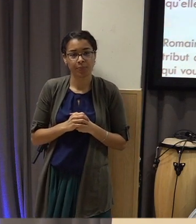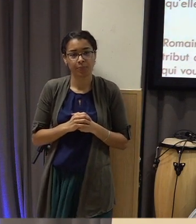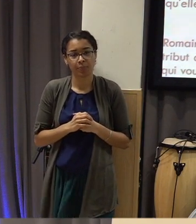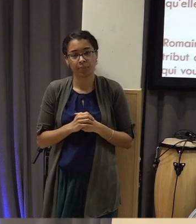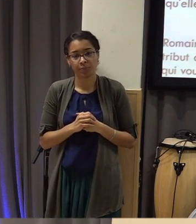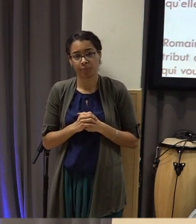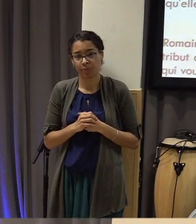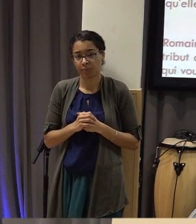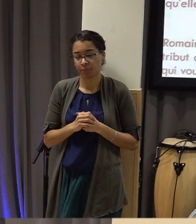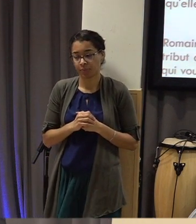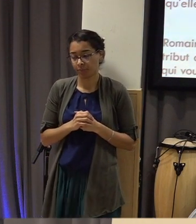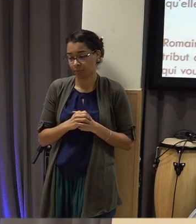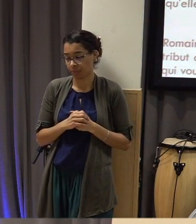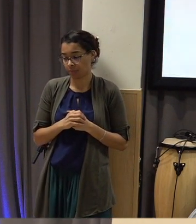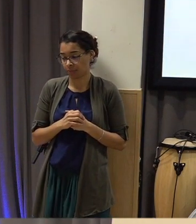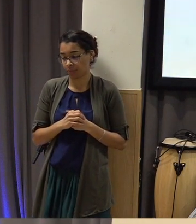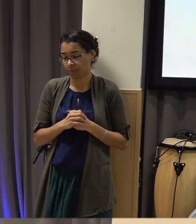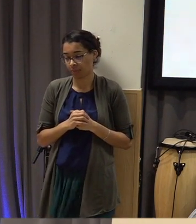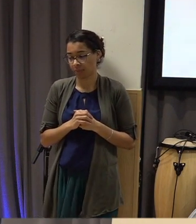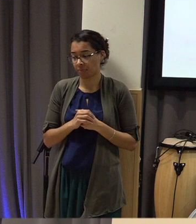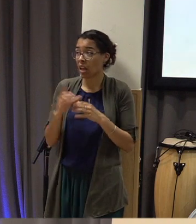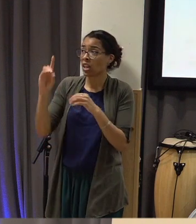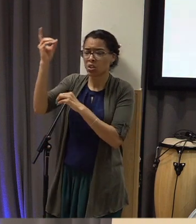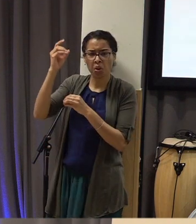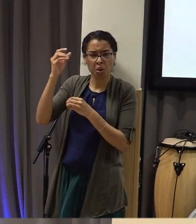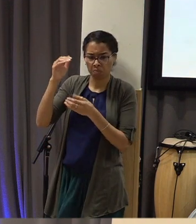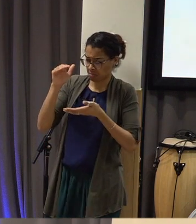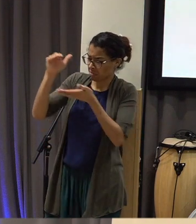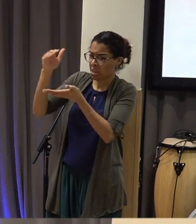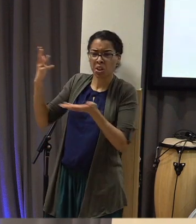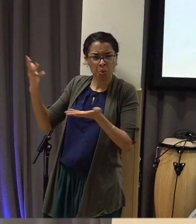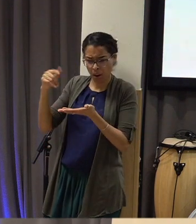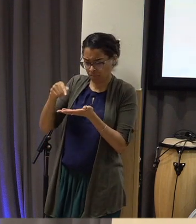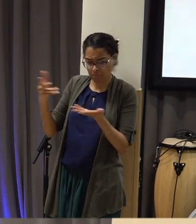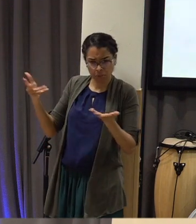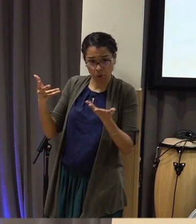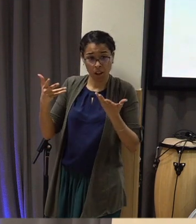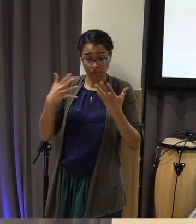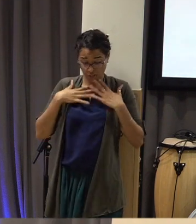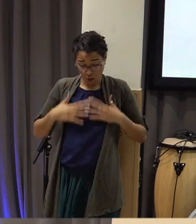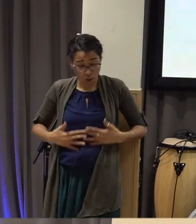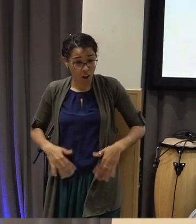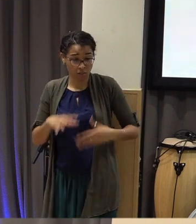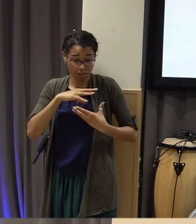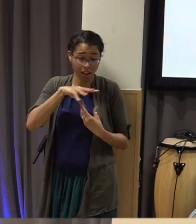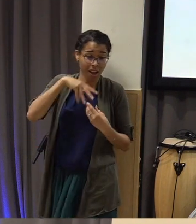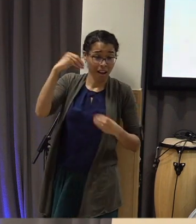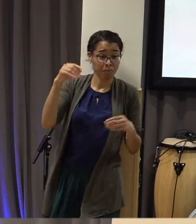Que devons-nous rendre à notre Dieu? Nous devons rendre notre corps, notre âme et notre